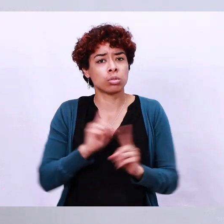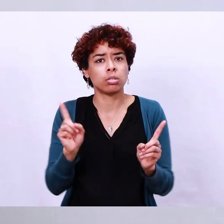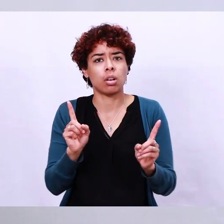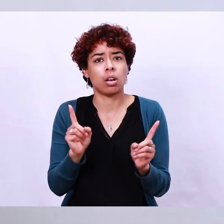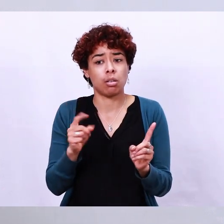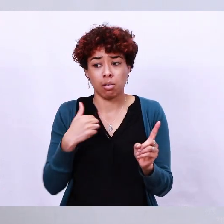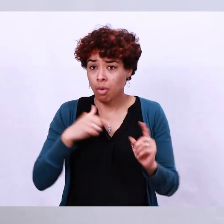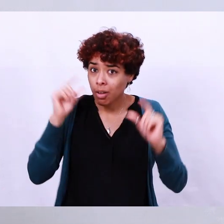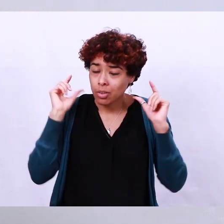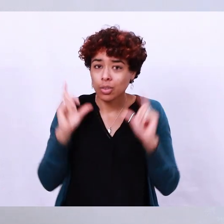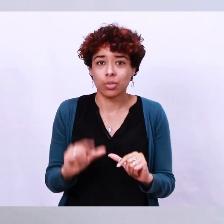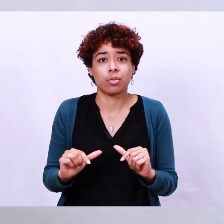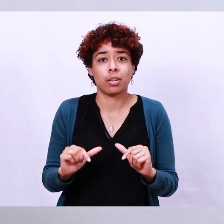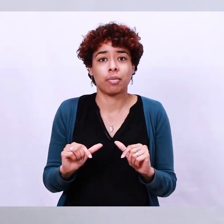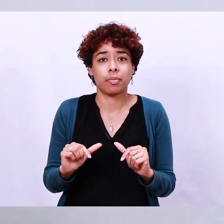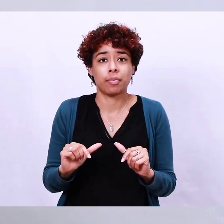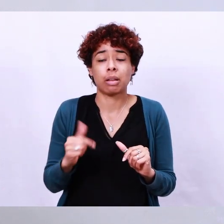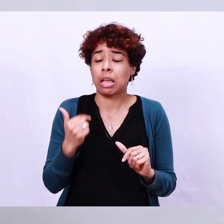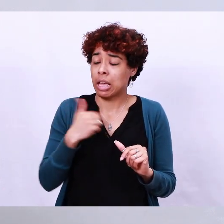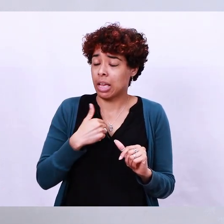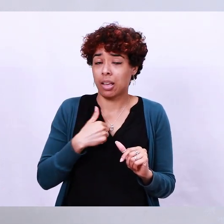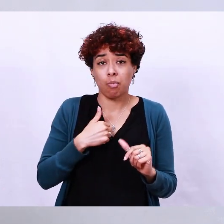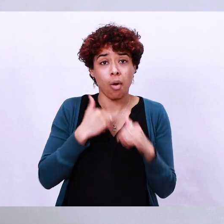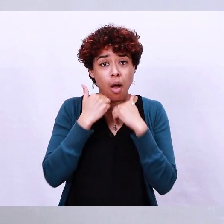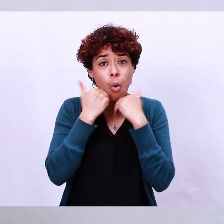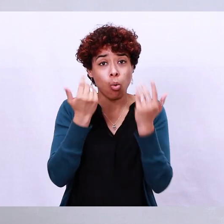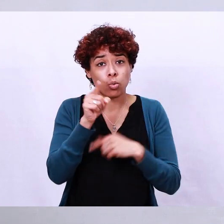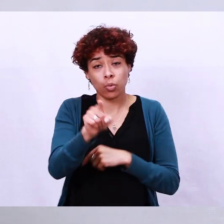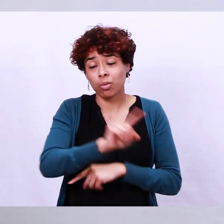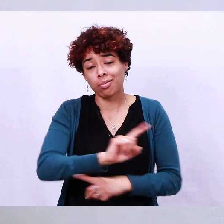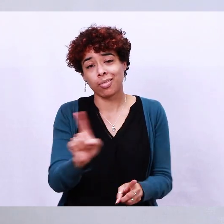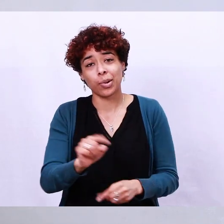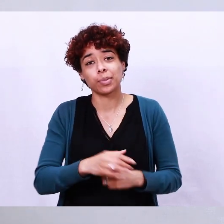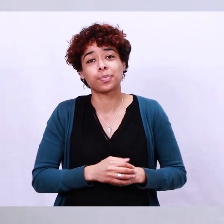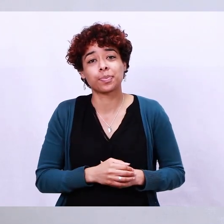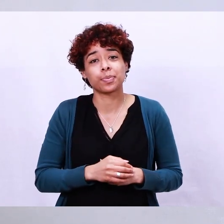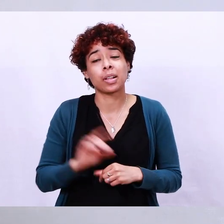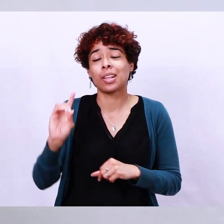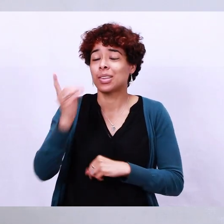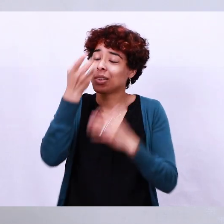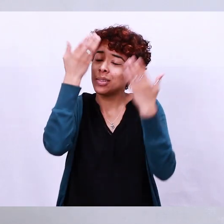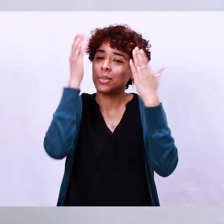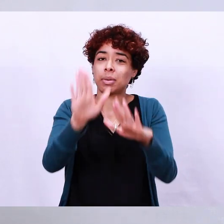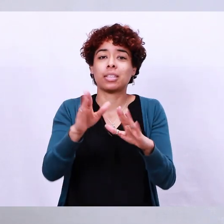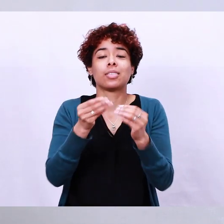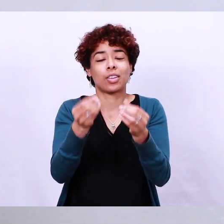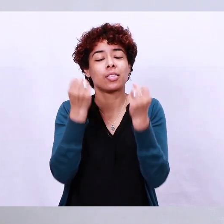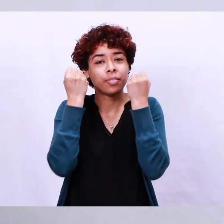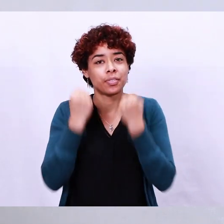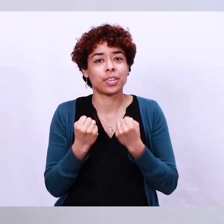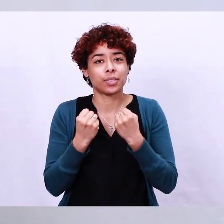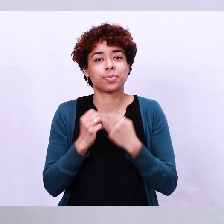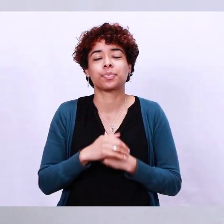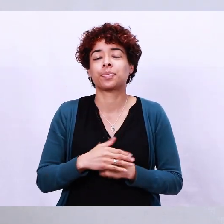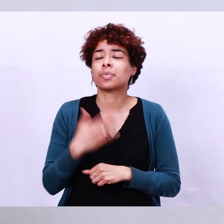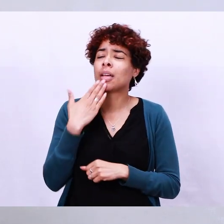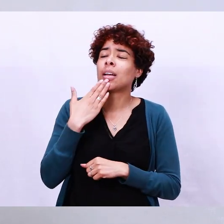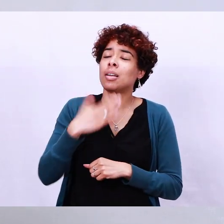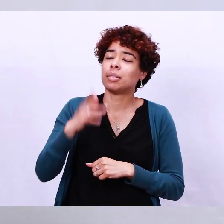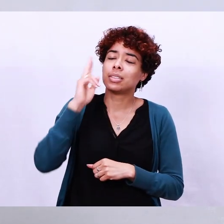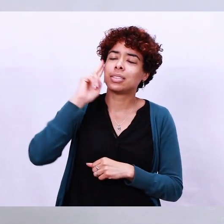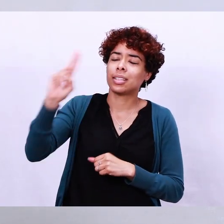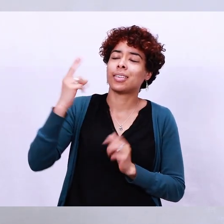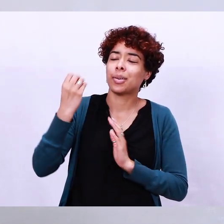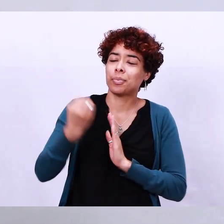parce que je suis avec vous et que moi je n'ai pas honte de vous. Alors que Dieu te bénisse et te fortifie. Merci Seigneur pour ta